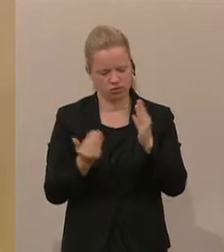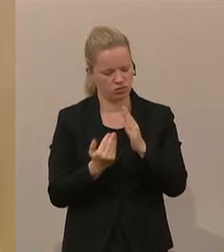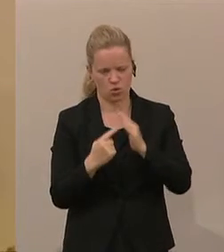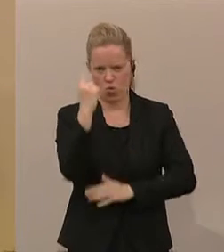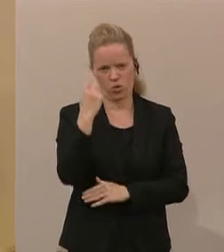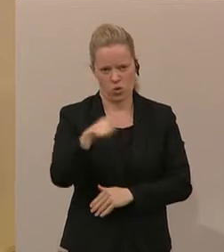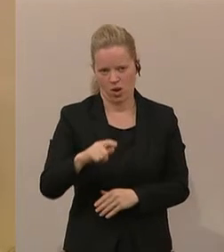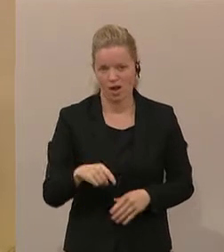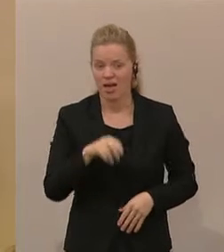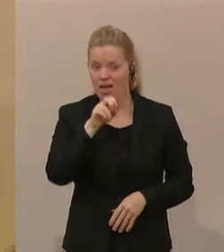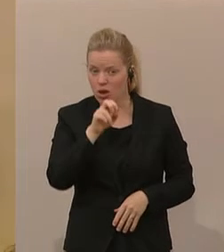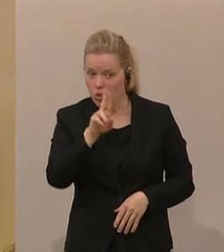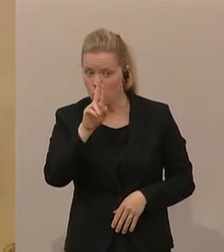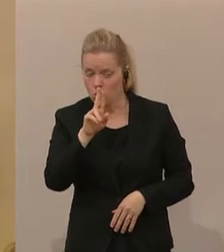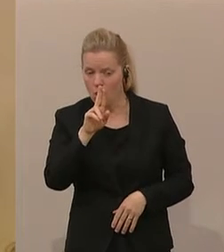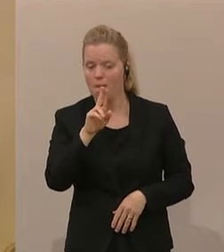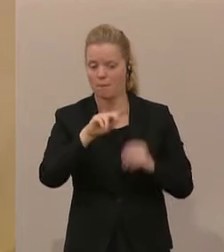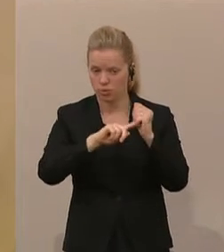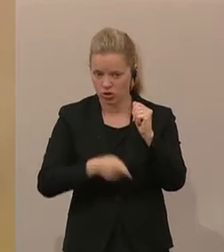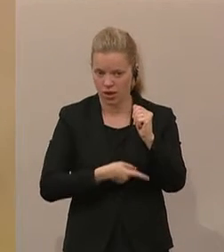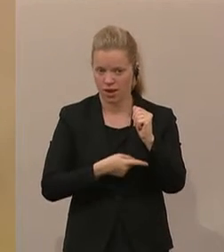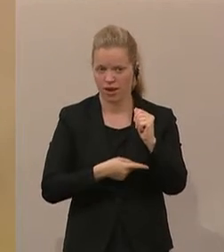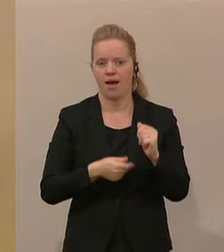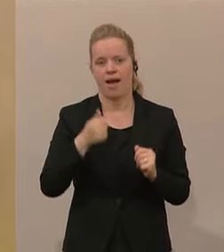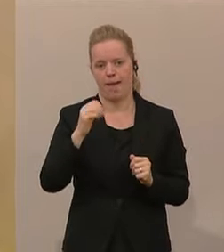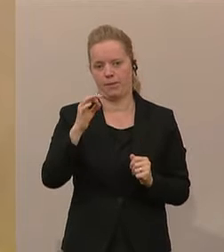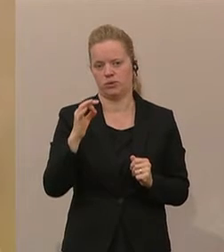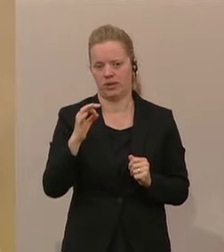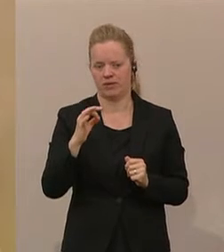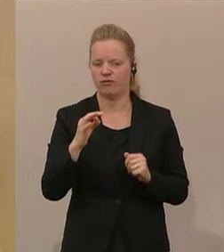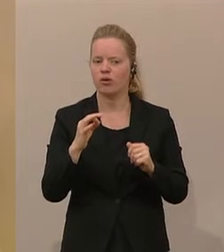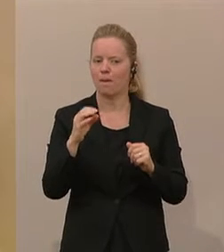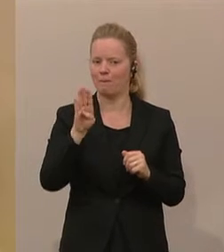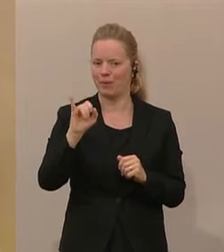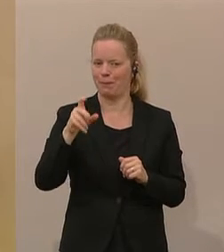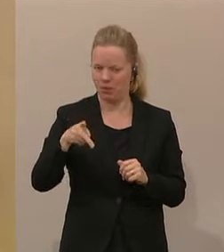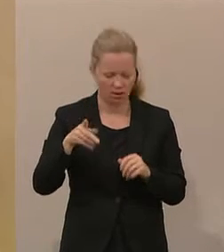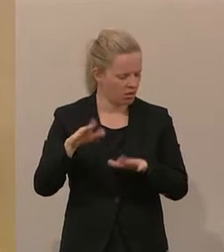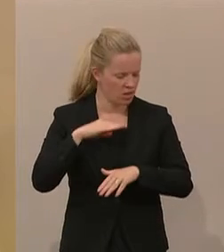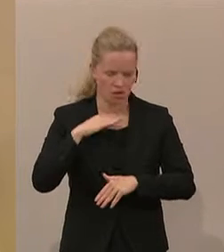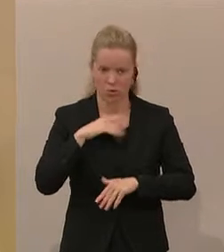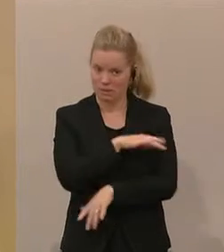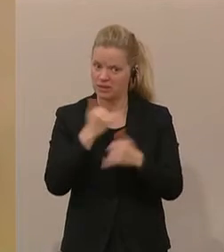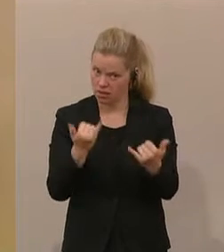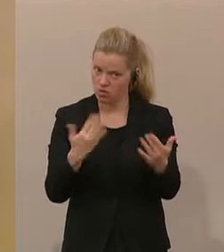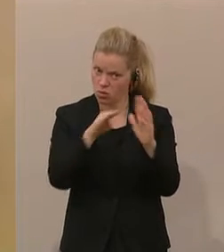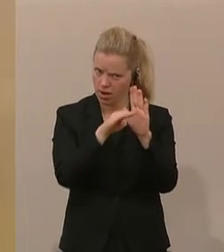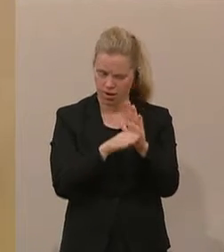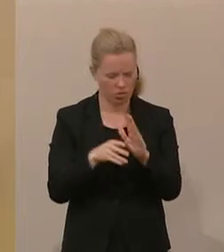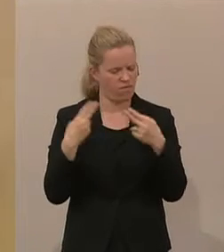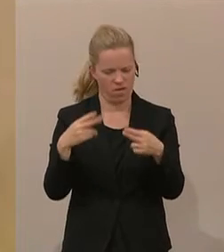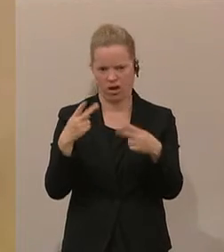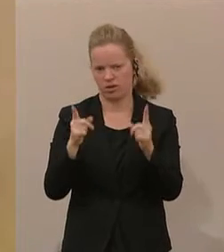dass das EU-Budget auch mit 1% des Bruttonationaleinkommens, so wie es auch bisher geregelt ist, das Auslagen finden kann und